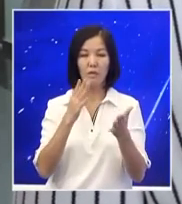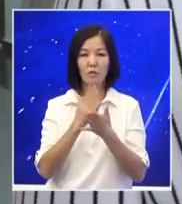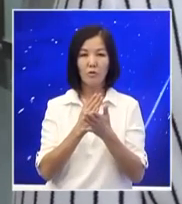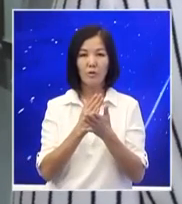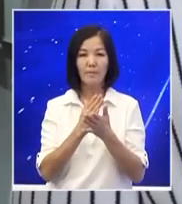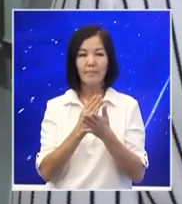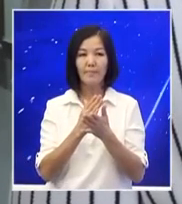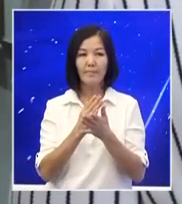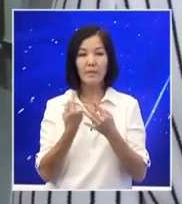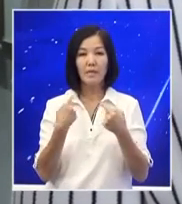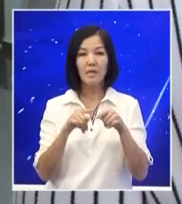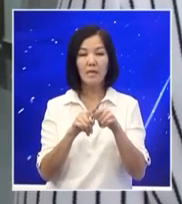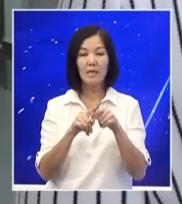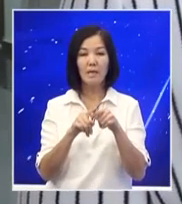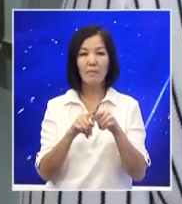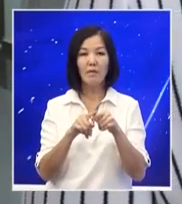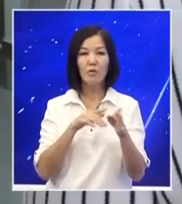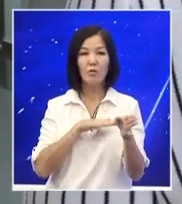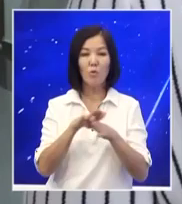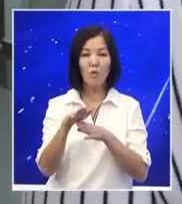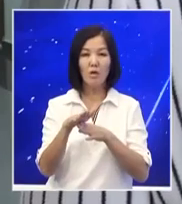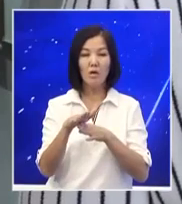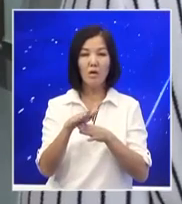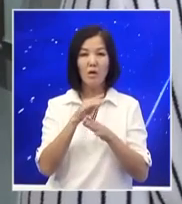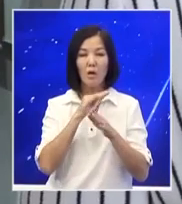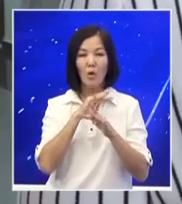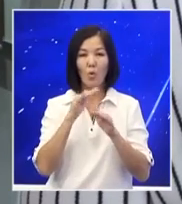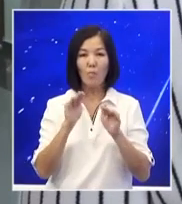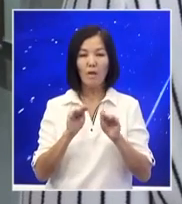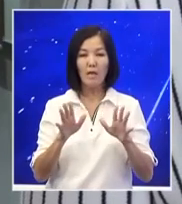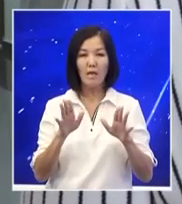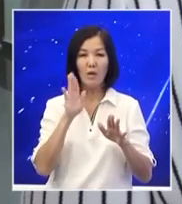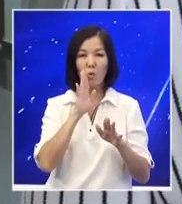осы техникамен біз түгел жаңағы көп балалы аналар,